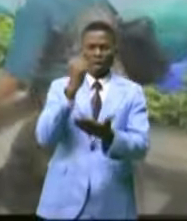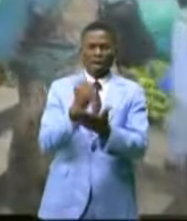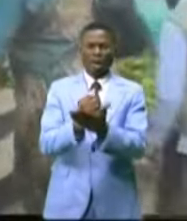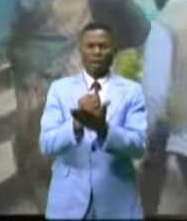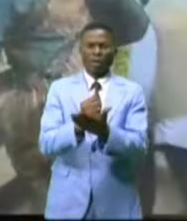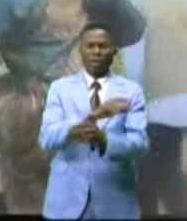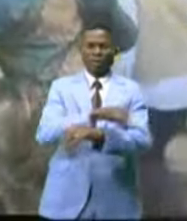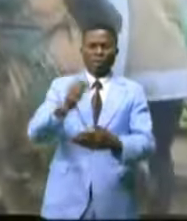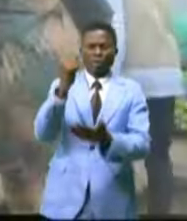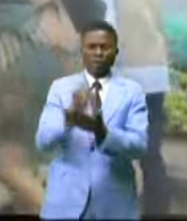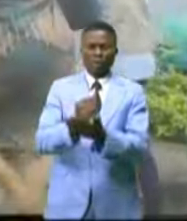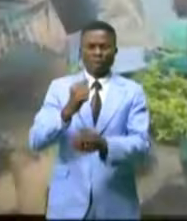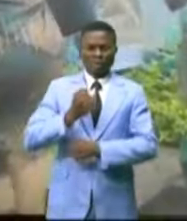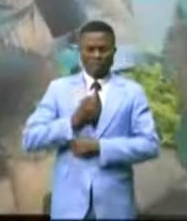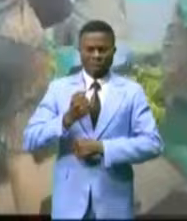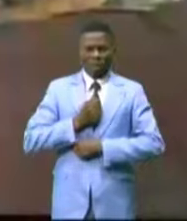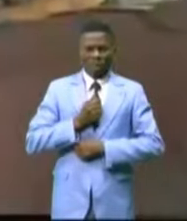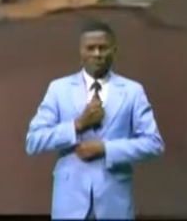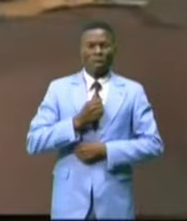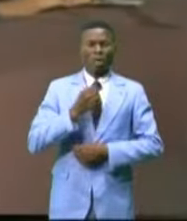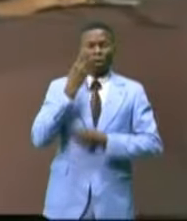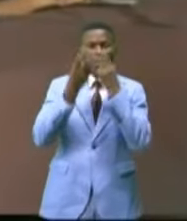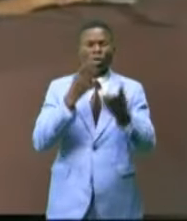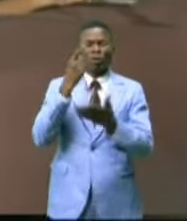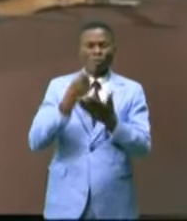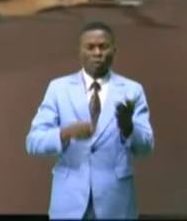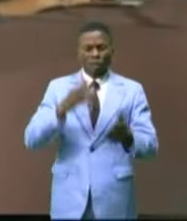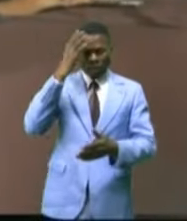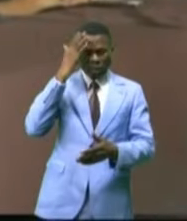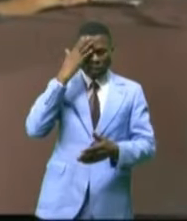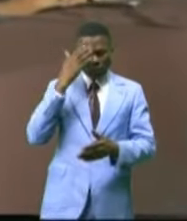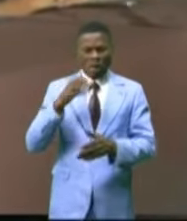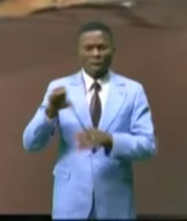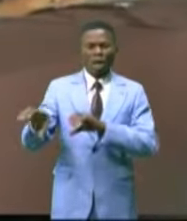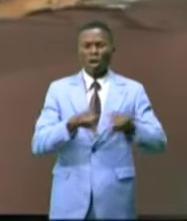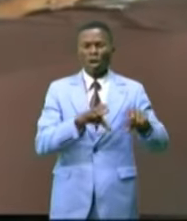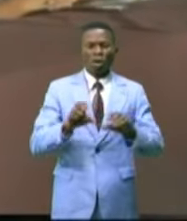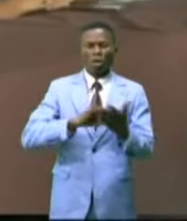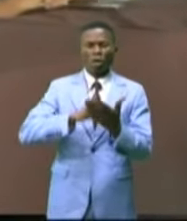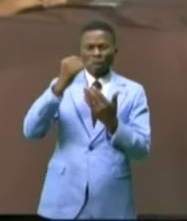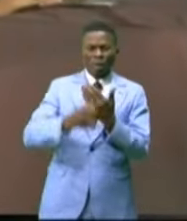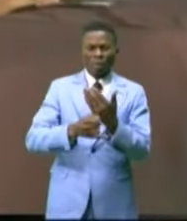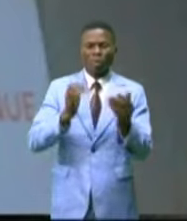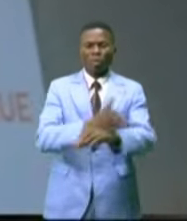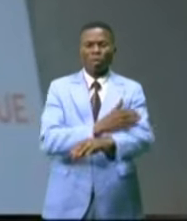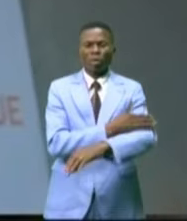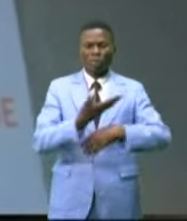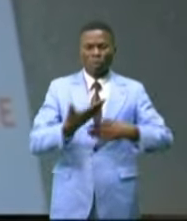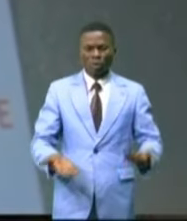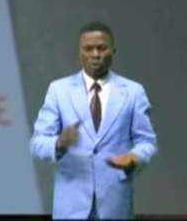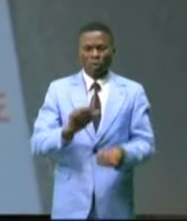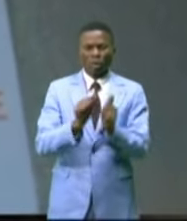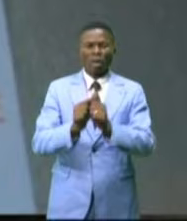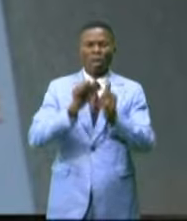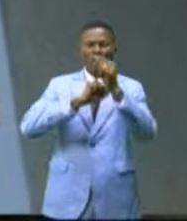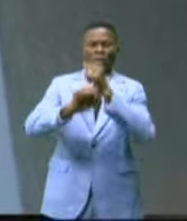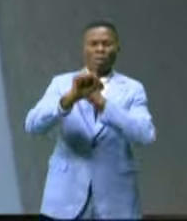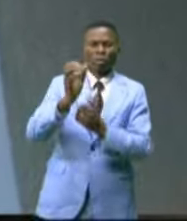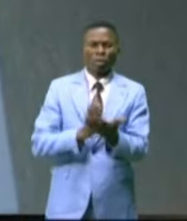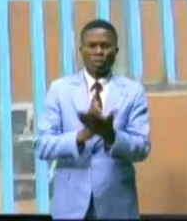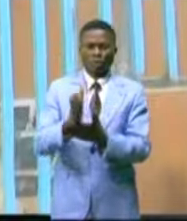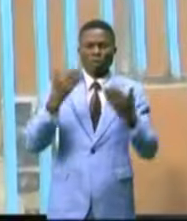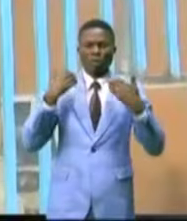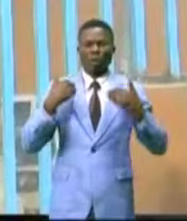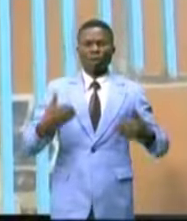a consisté à évaluer et à s'assurer de la mise en œuvre du projet iPass dans le cadre de la promotion des droits de la